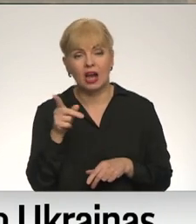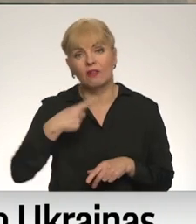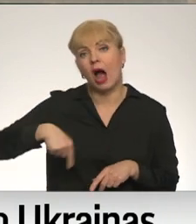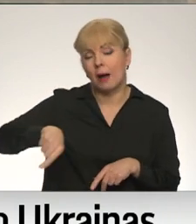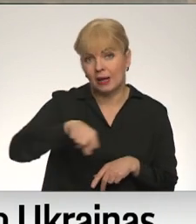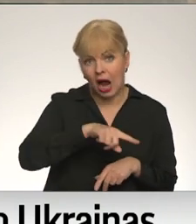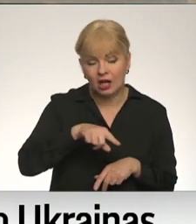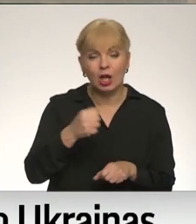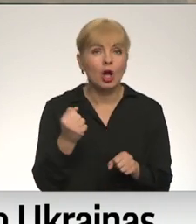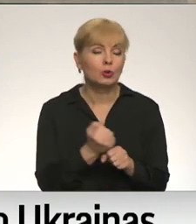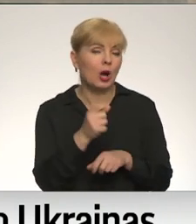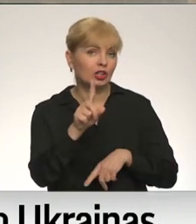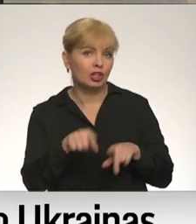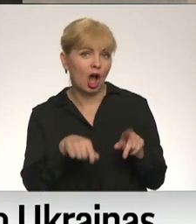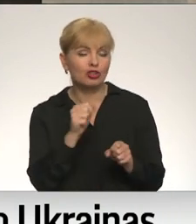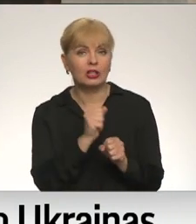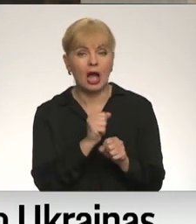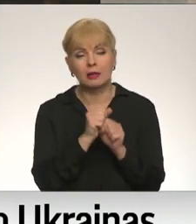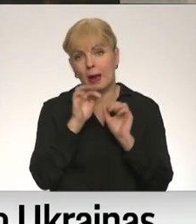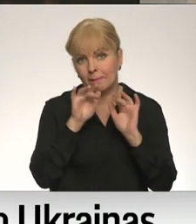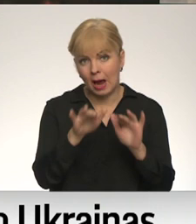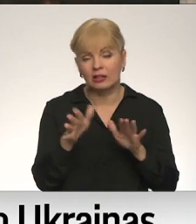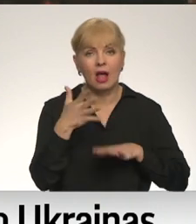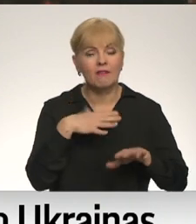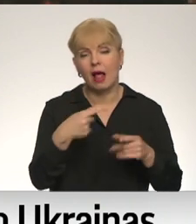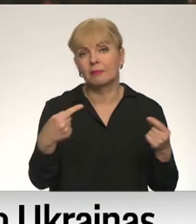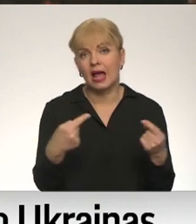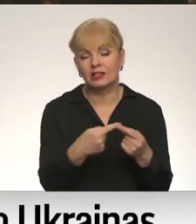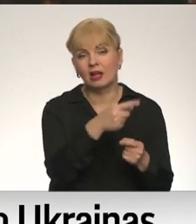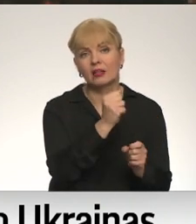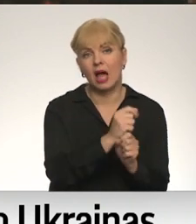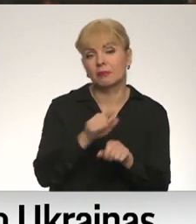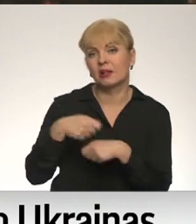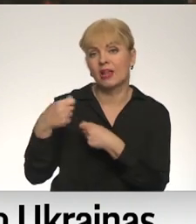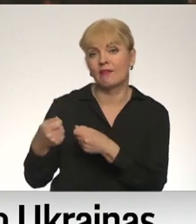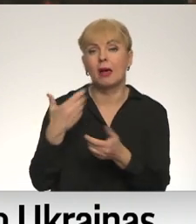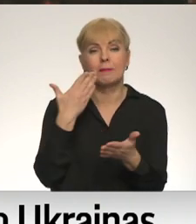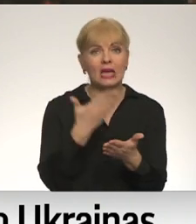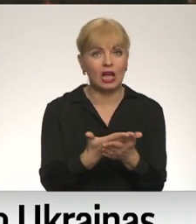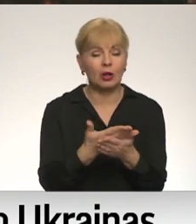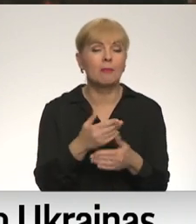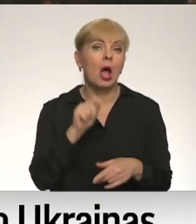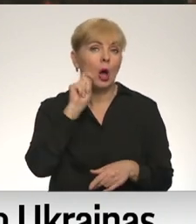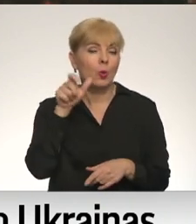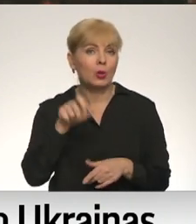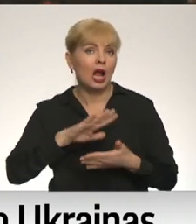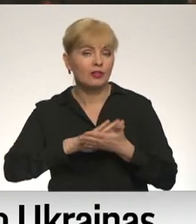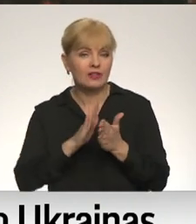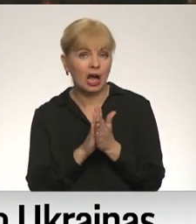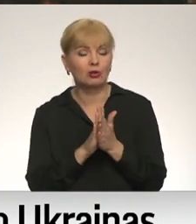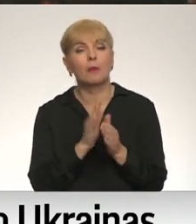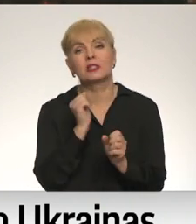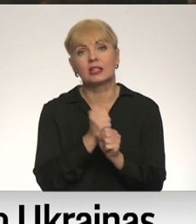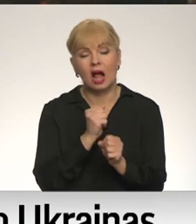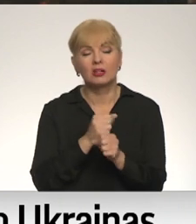apkārtnē. Tomēr nereti darba meklētāja vēlmes nesakrīt ar darba devēju piedāvājumu. Vairāk ukraiņi gan vienojās par iespēju strādāt,